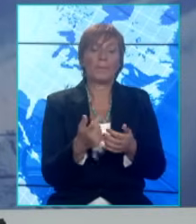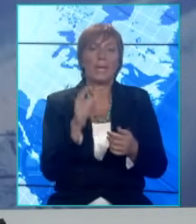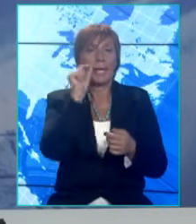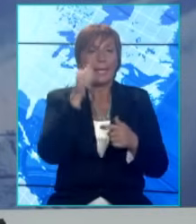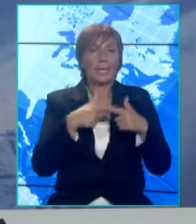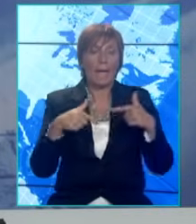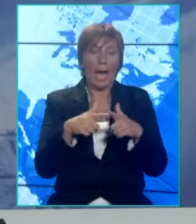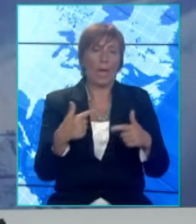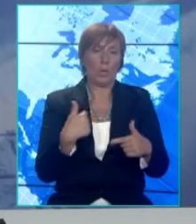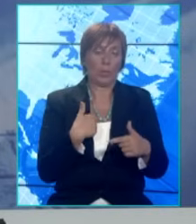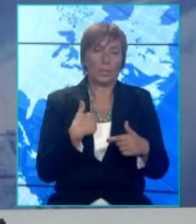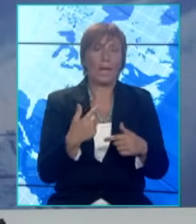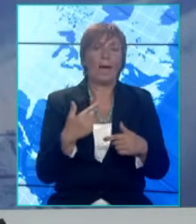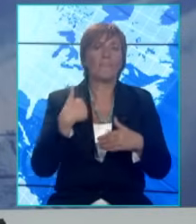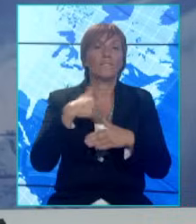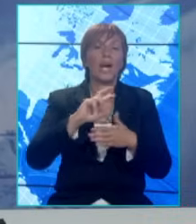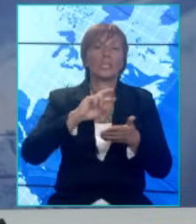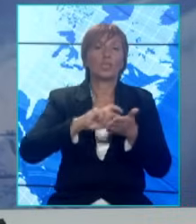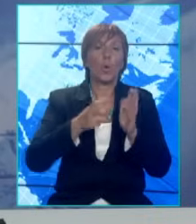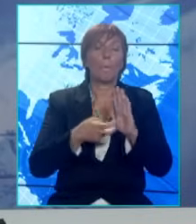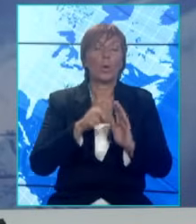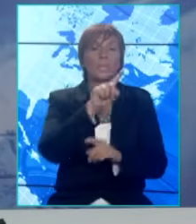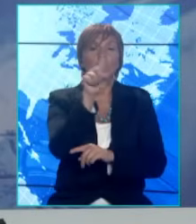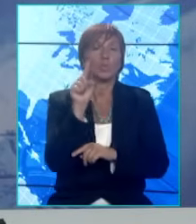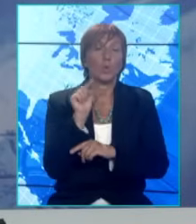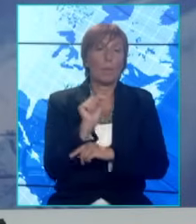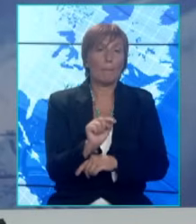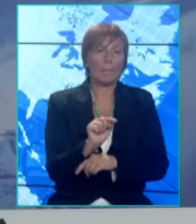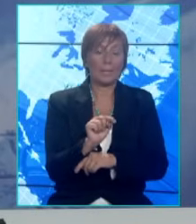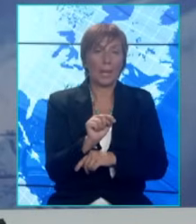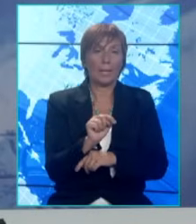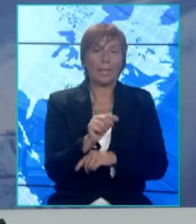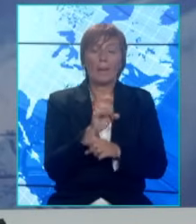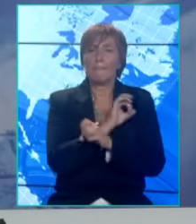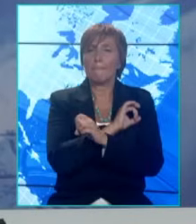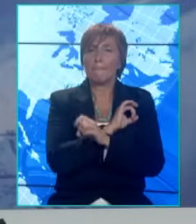naroda kojim pripadam, je vanjsko-političko pitanje